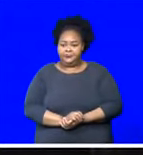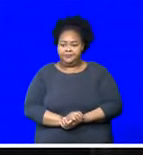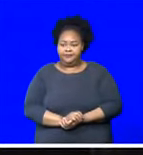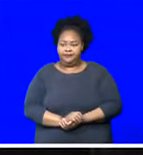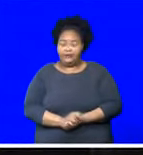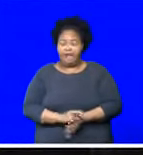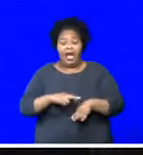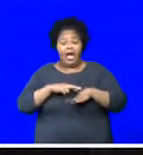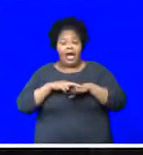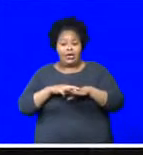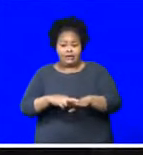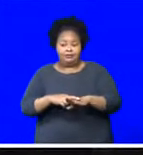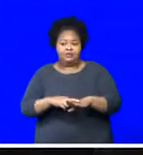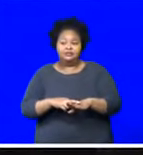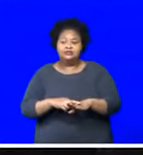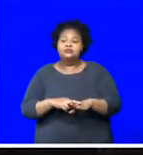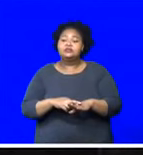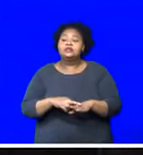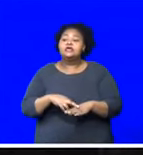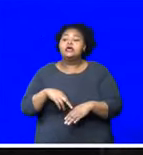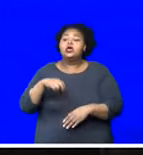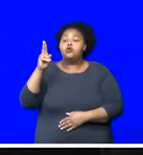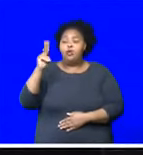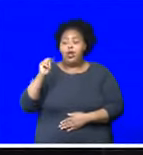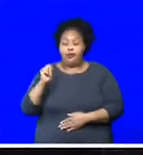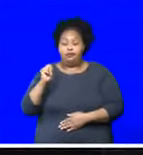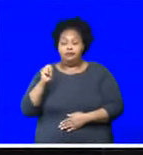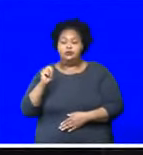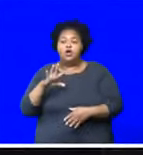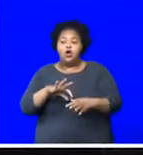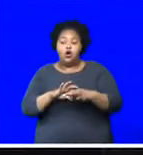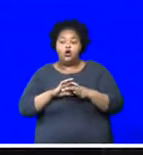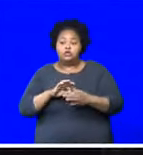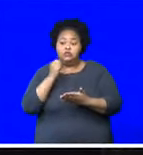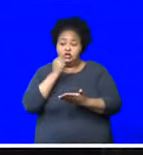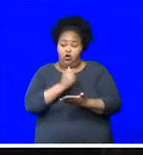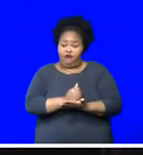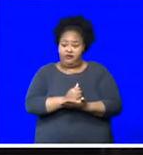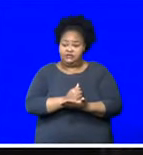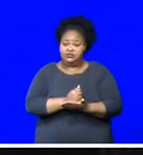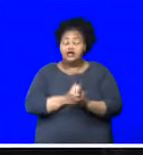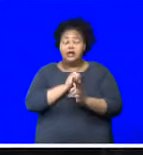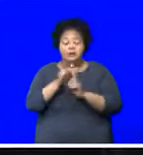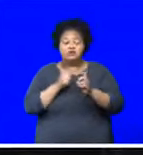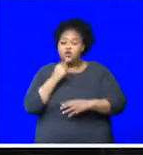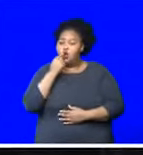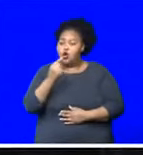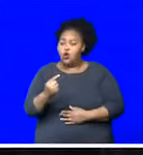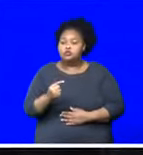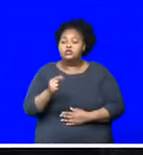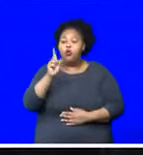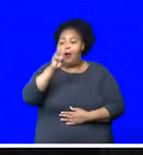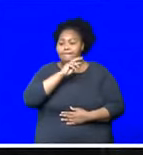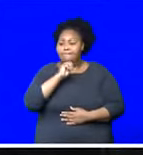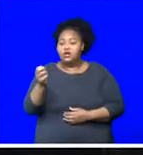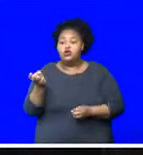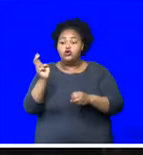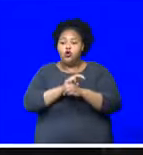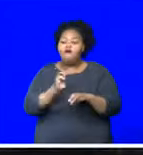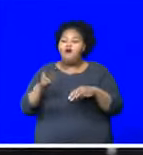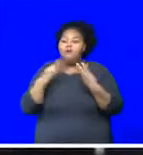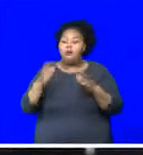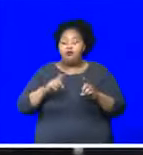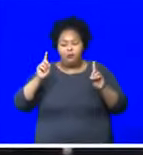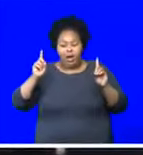lomelele lobuke emahhovisi akamhlaba kuleli uthi bantfu labasigidi nengcenye emhlaba wonke ejikelele babulawa tingoti